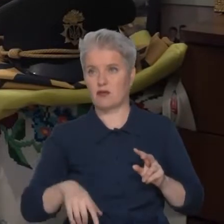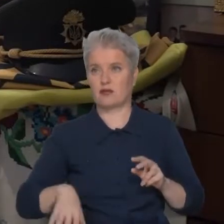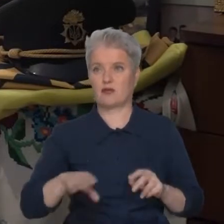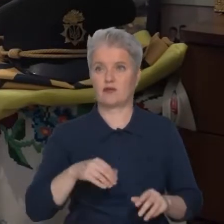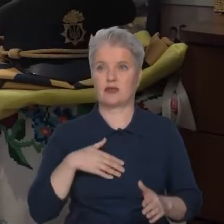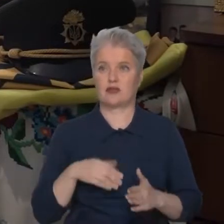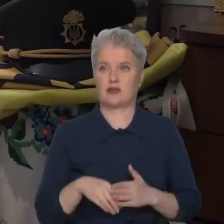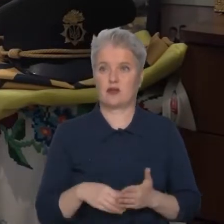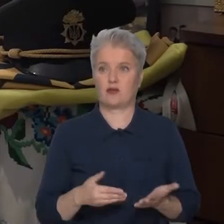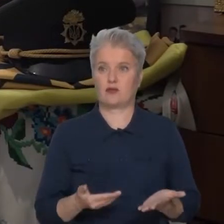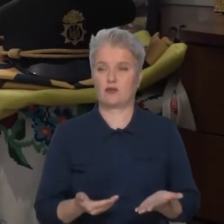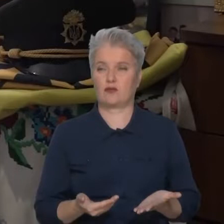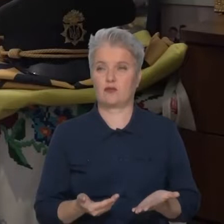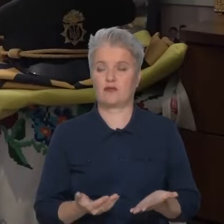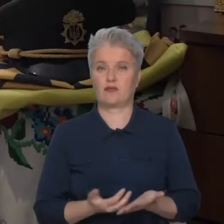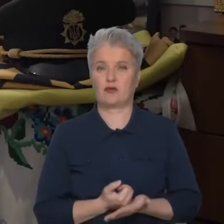воно